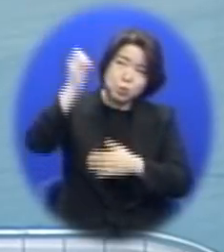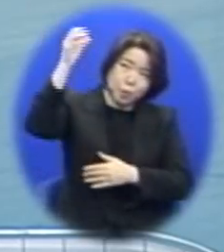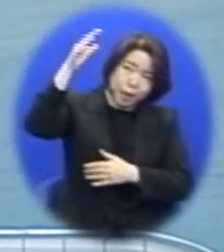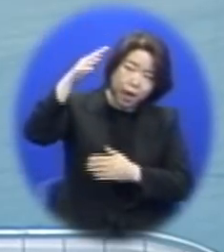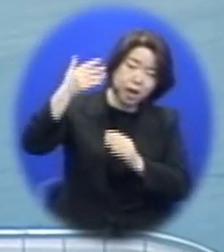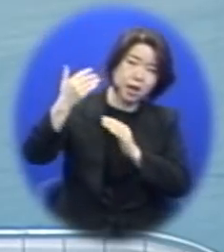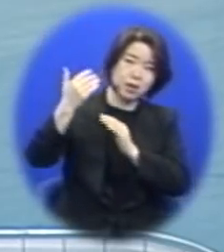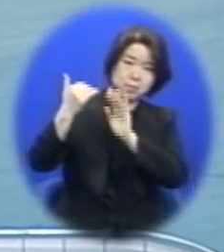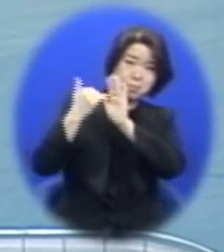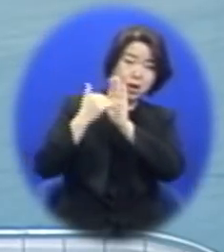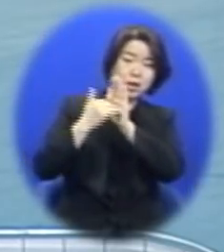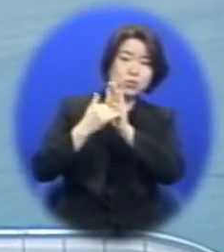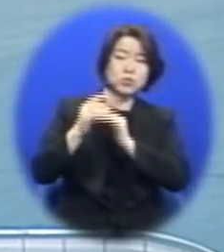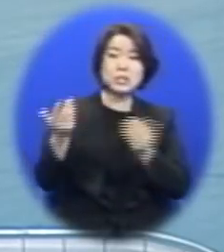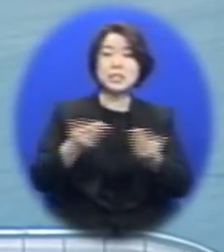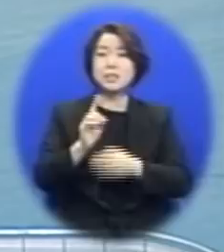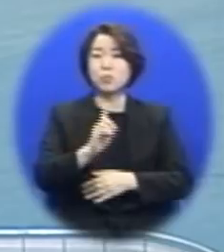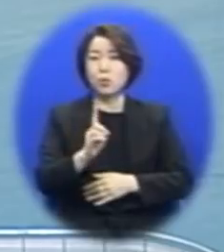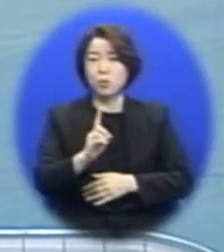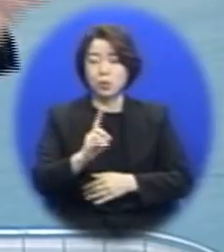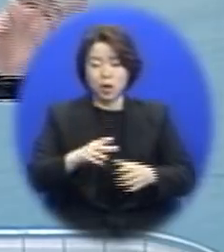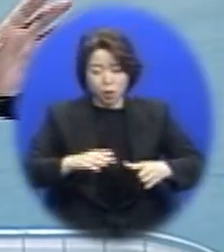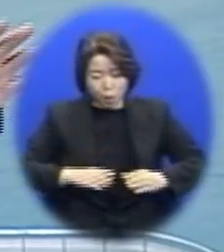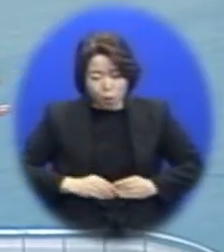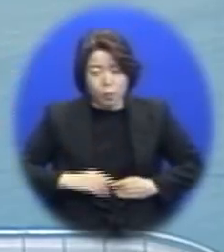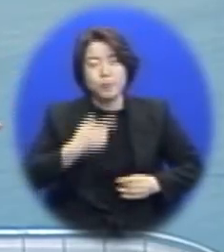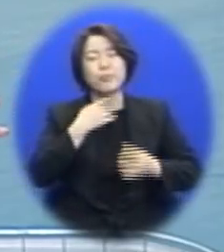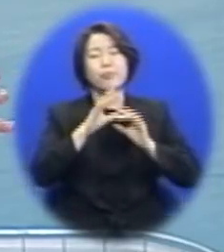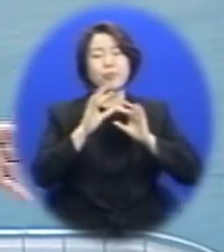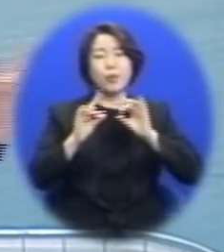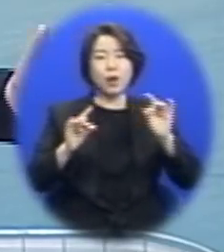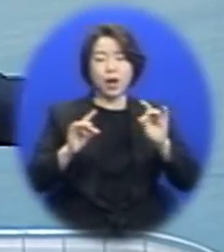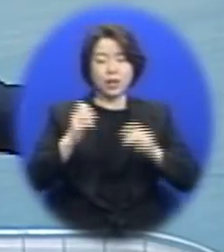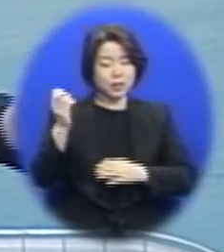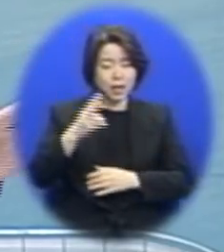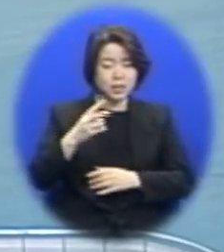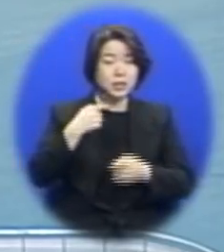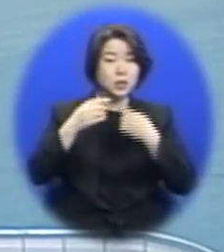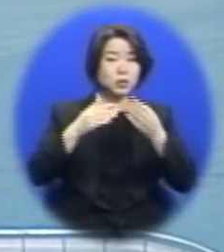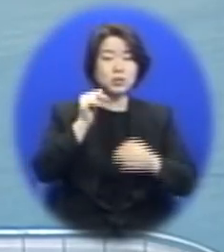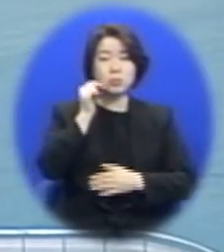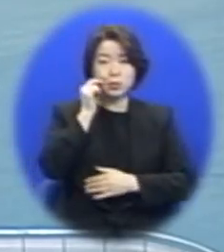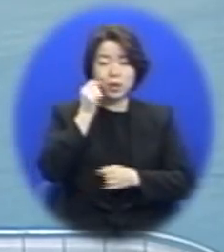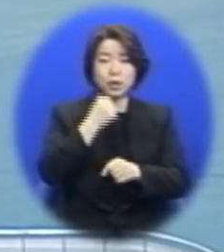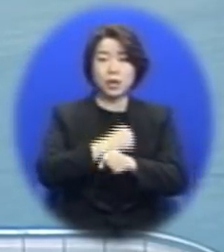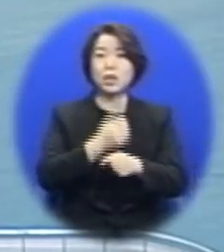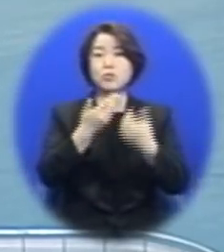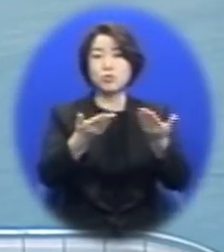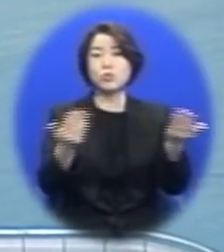뭐가 있으며, 줄이고 목마른 것을 다시는 겪지 않게 해주실 이유가 뭐가 있습니까?